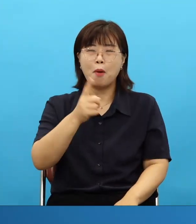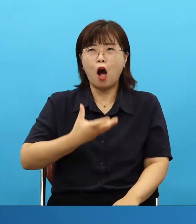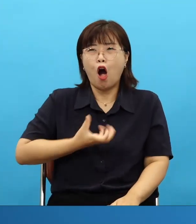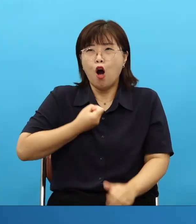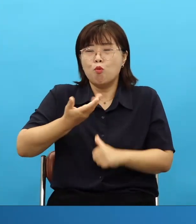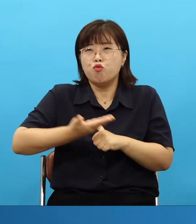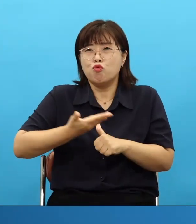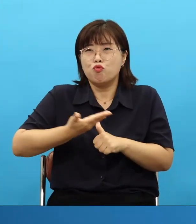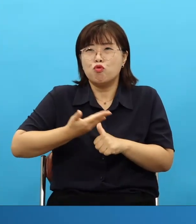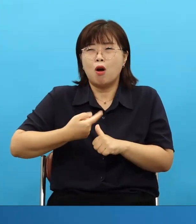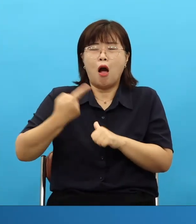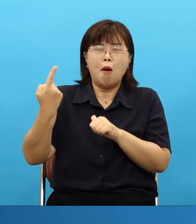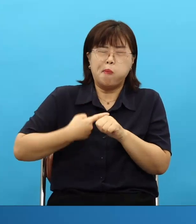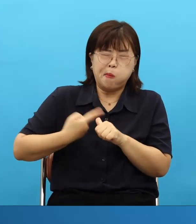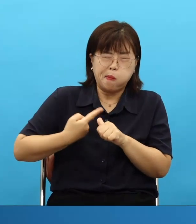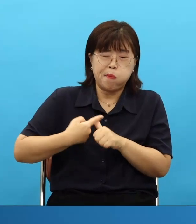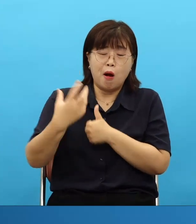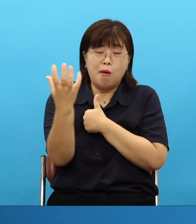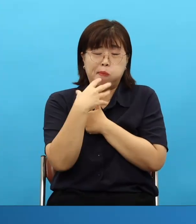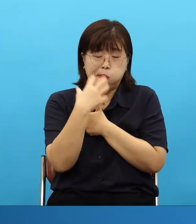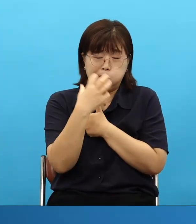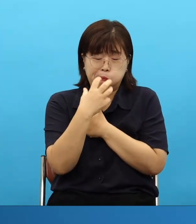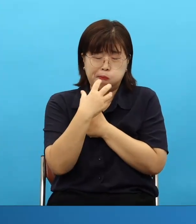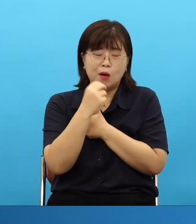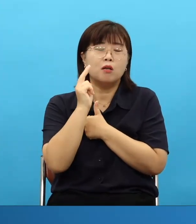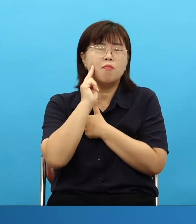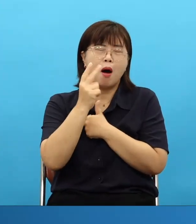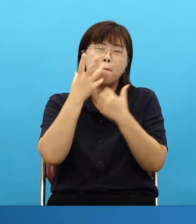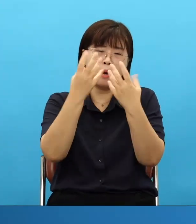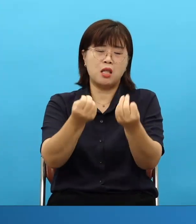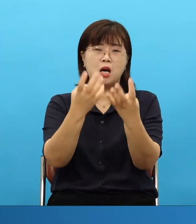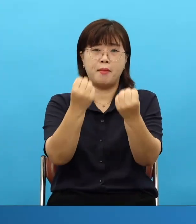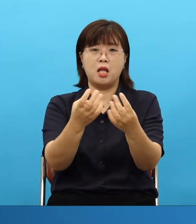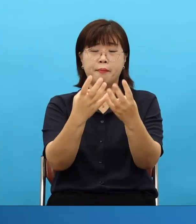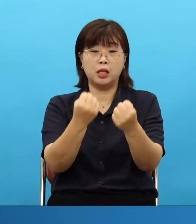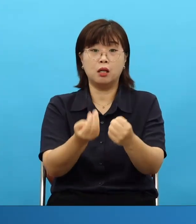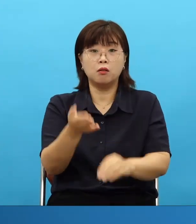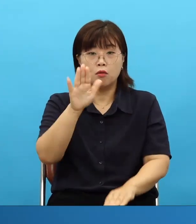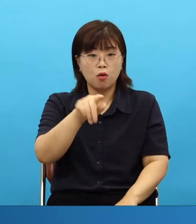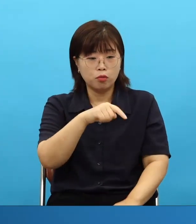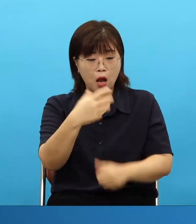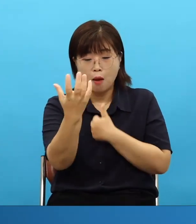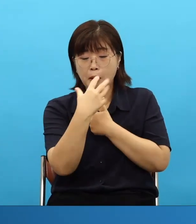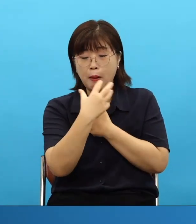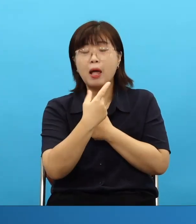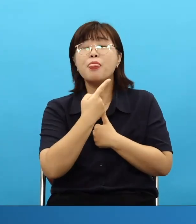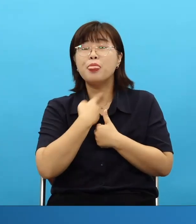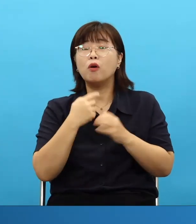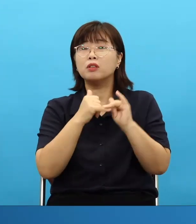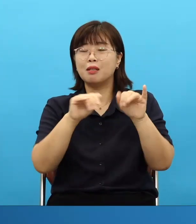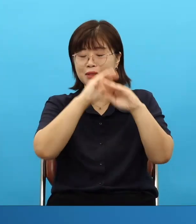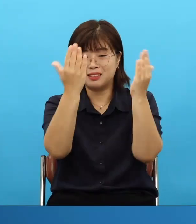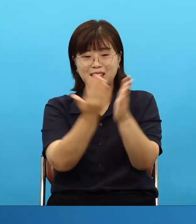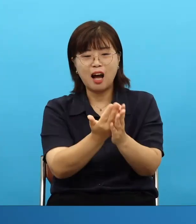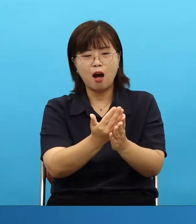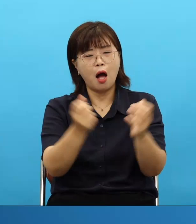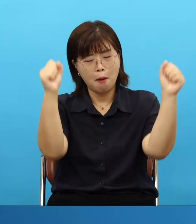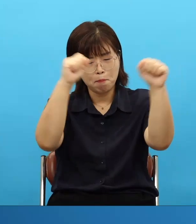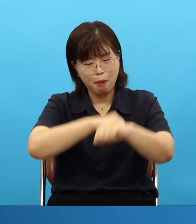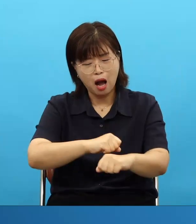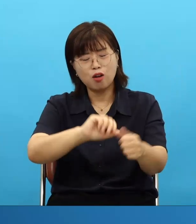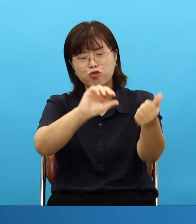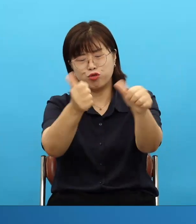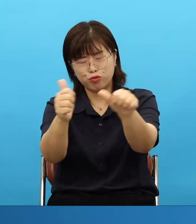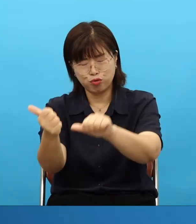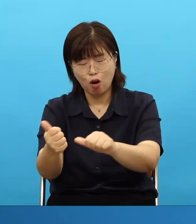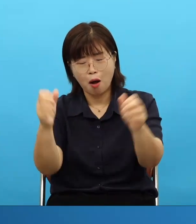그 사람들이 망했지 저는 살아있어요. For the past 30 years, as I've been carrying out my evangelist ministry, I faced all sorts of ridicule,